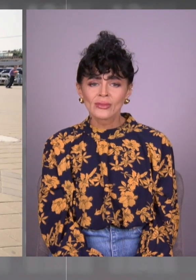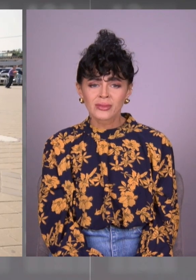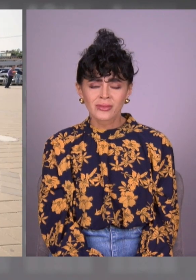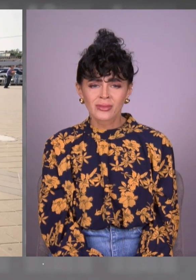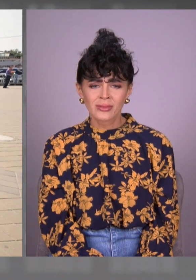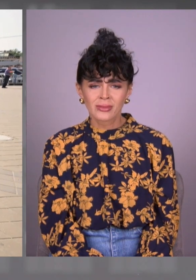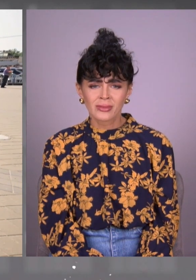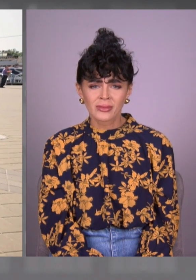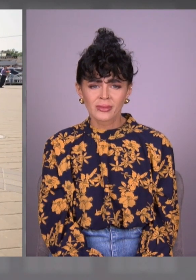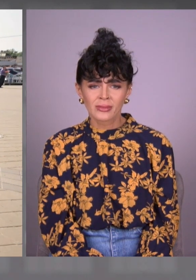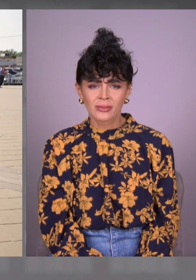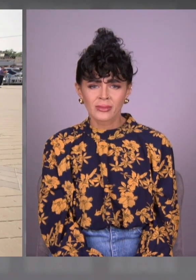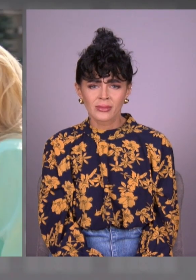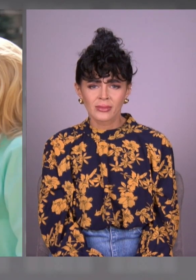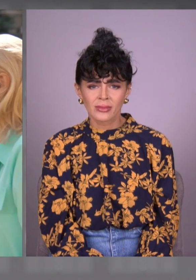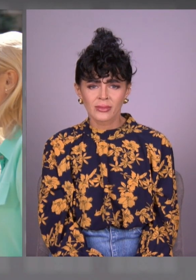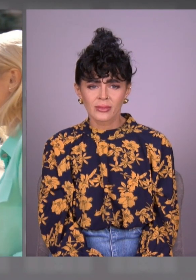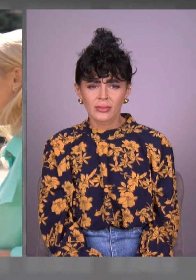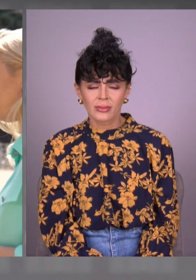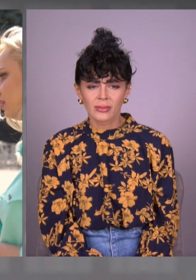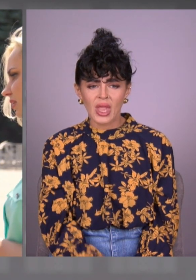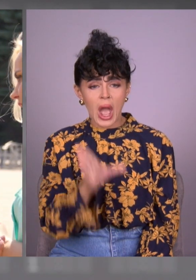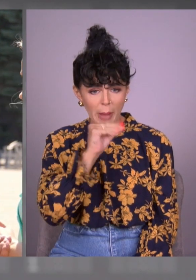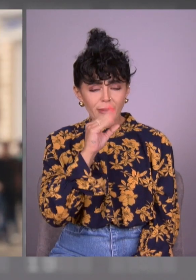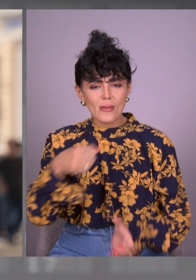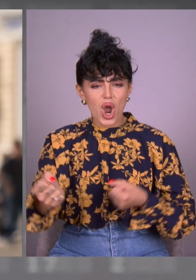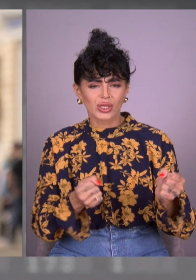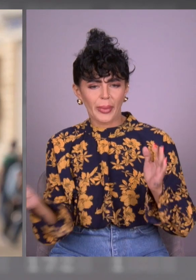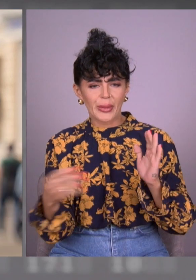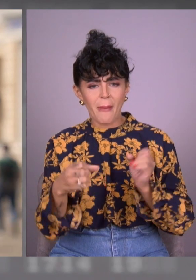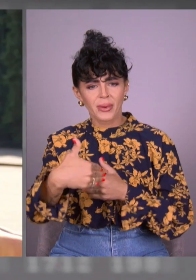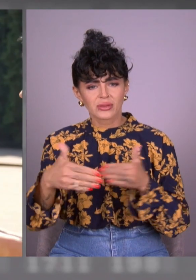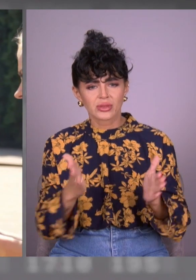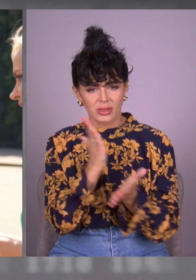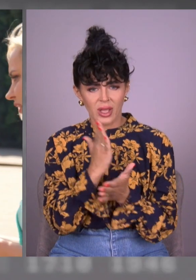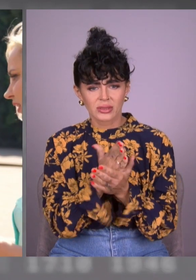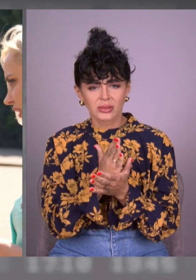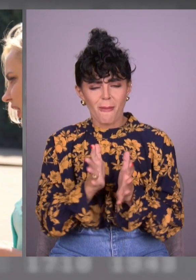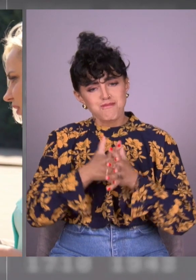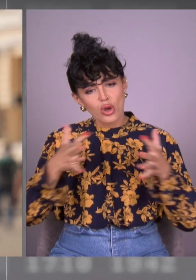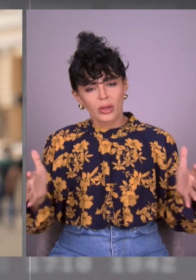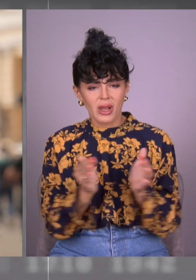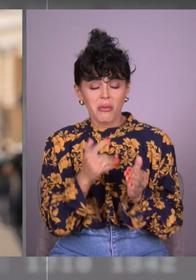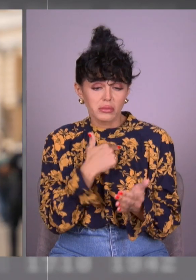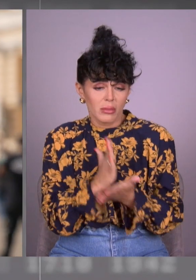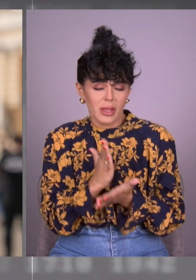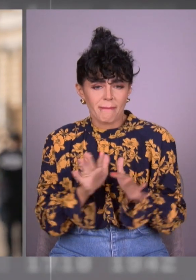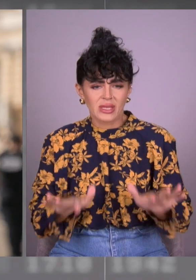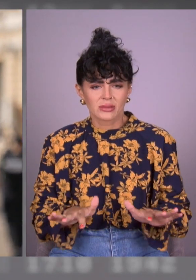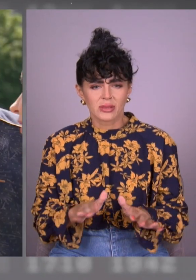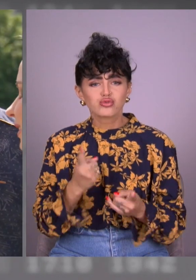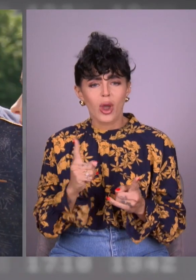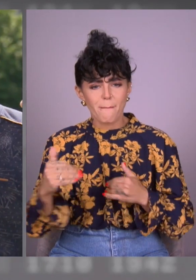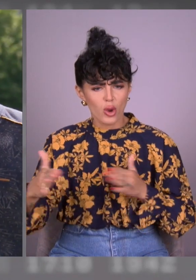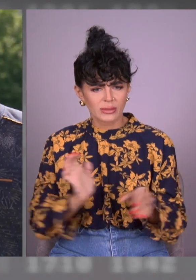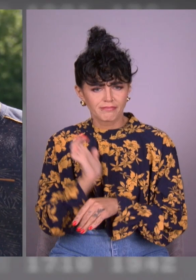В машині місце вистачить для посилочки? Та, ну, да. Так? А десь півмашини є? Є. Да? Бо посилка